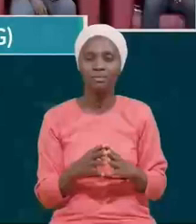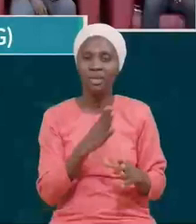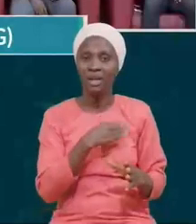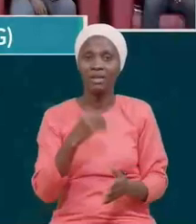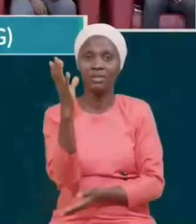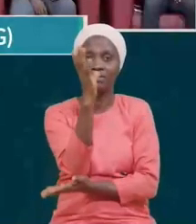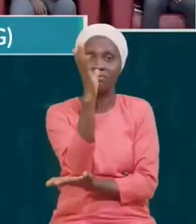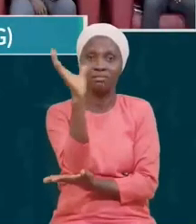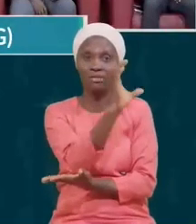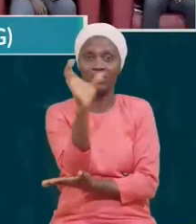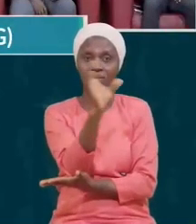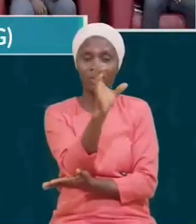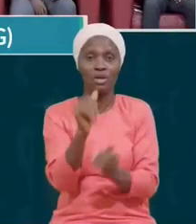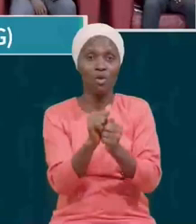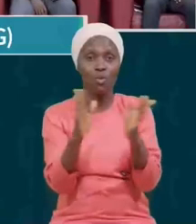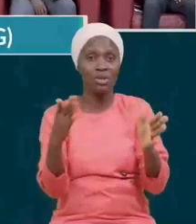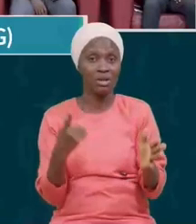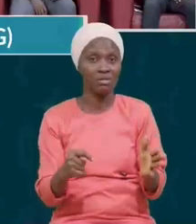Christmas, sans